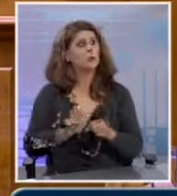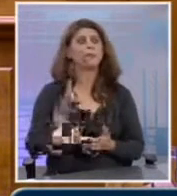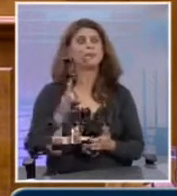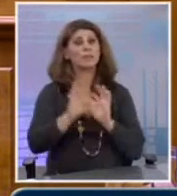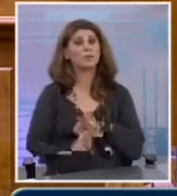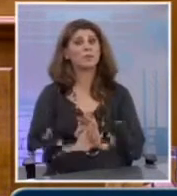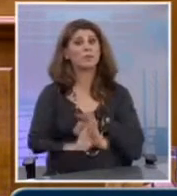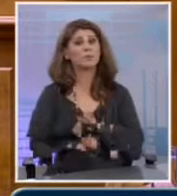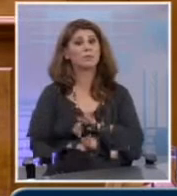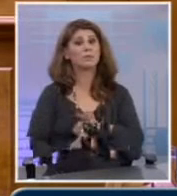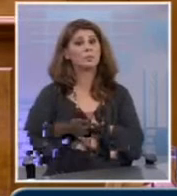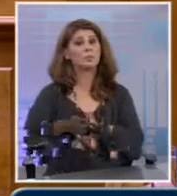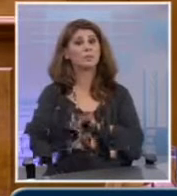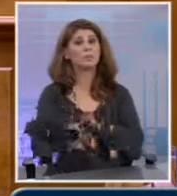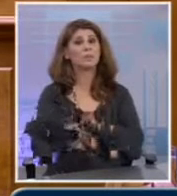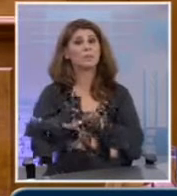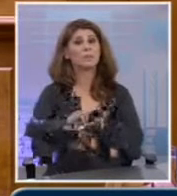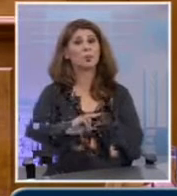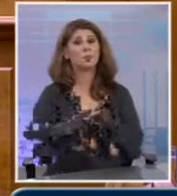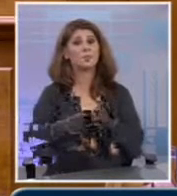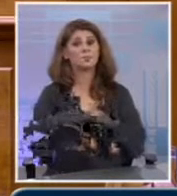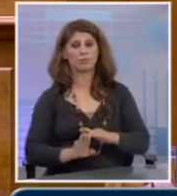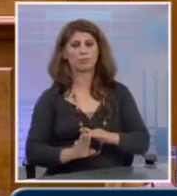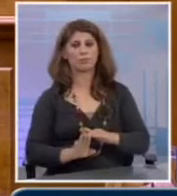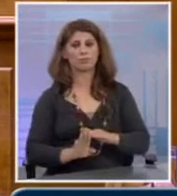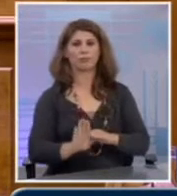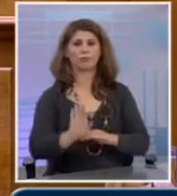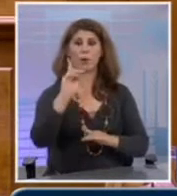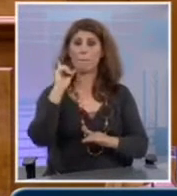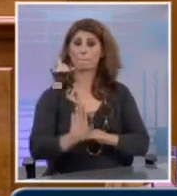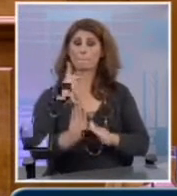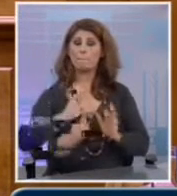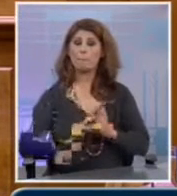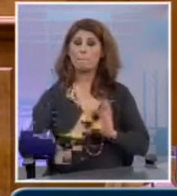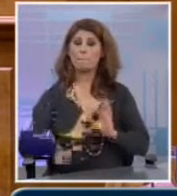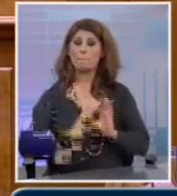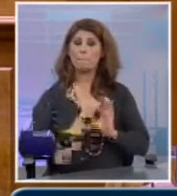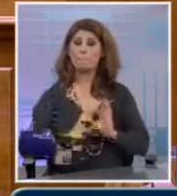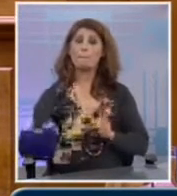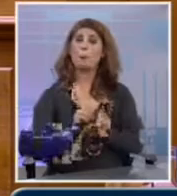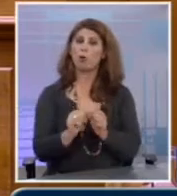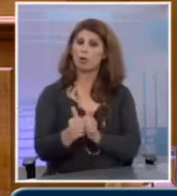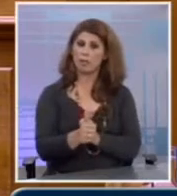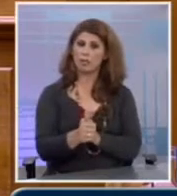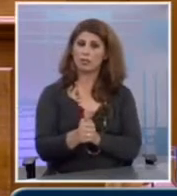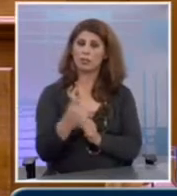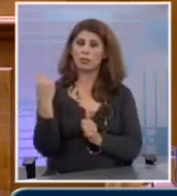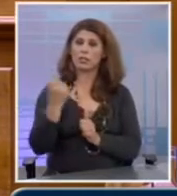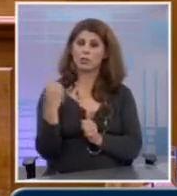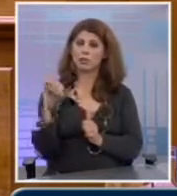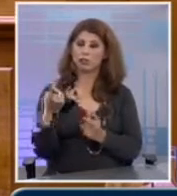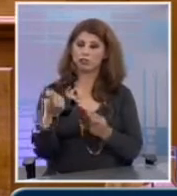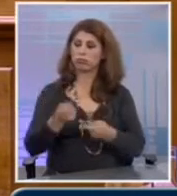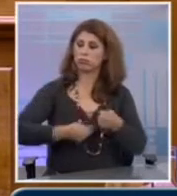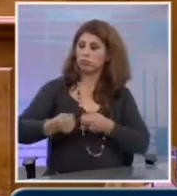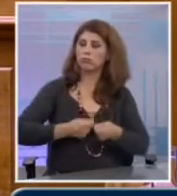προϋποθέσεων για την επιστροφή της οικονομίας στην ανάκαμψη. Πρώτη προϋπόθεση είναι η αποκατάσταση των συνθηκών ρευστότητας